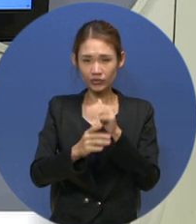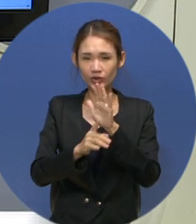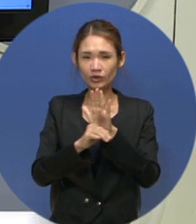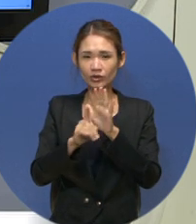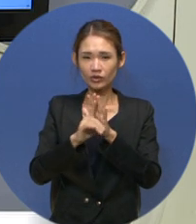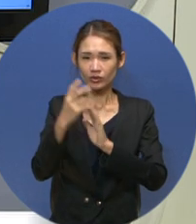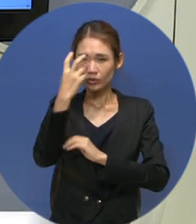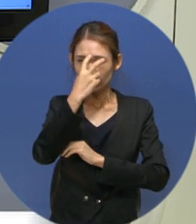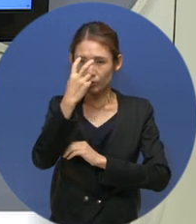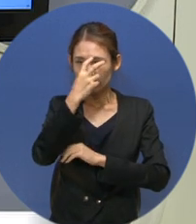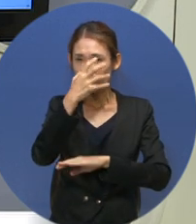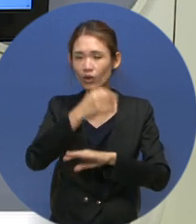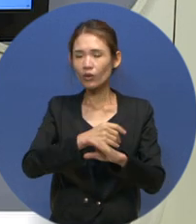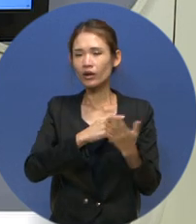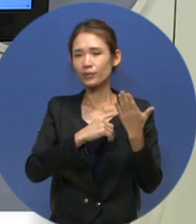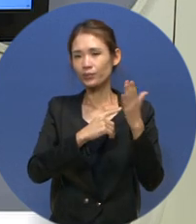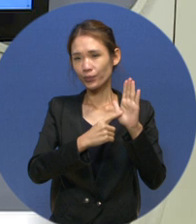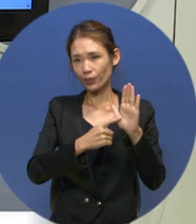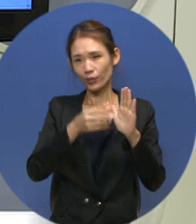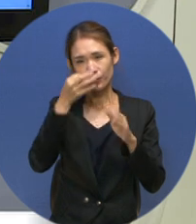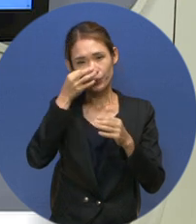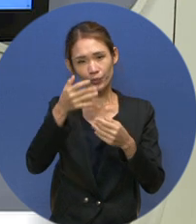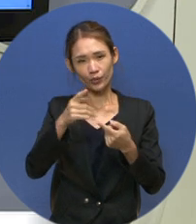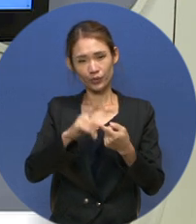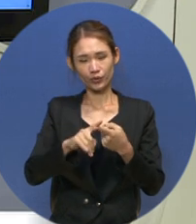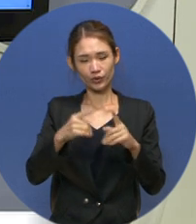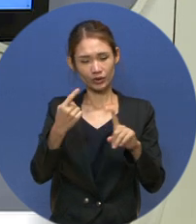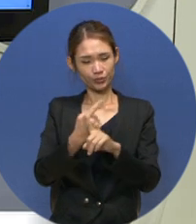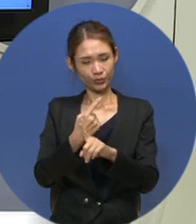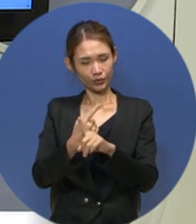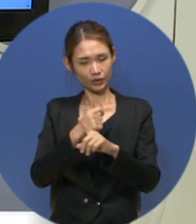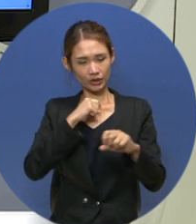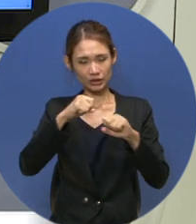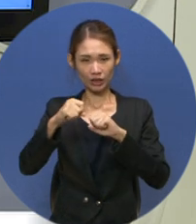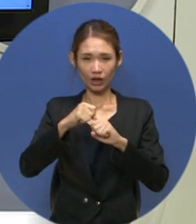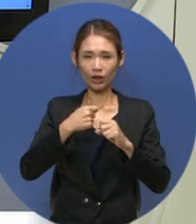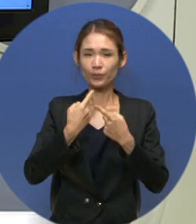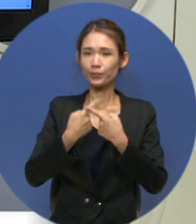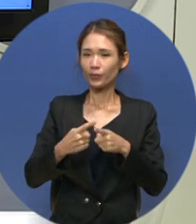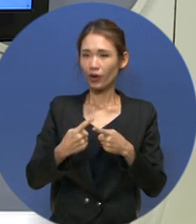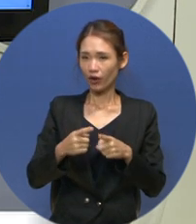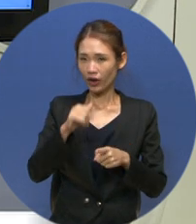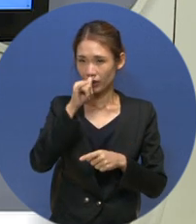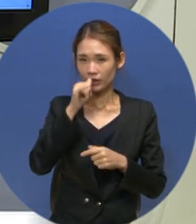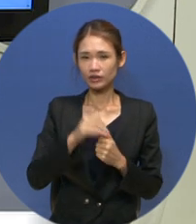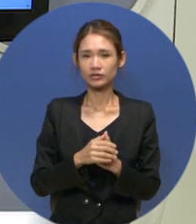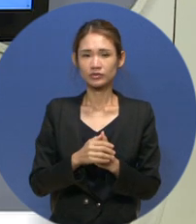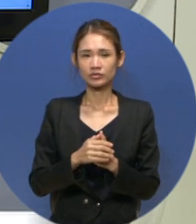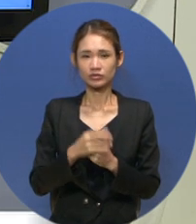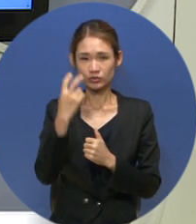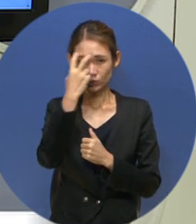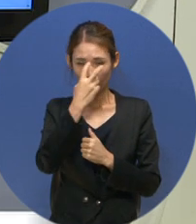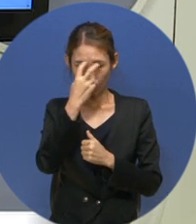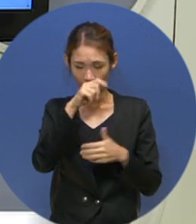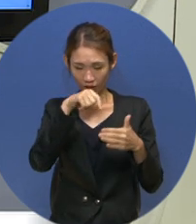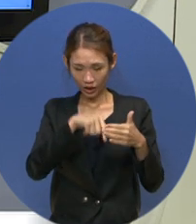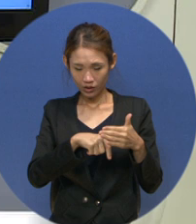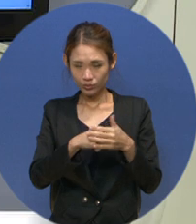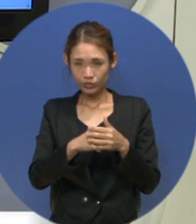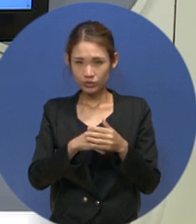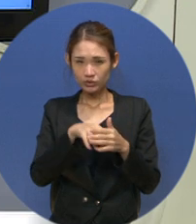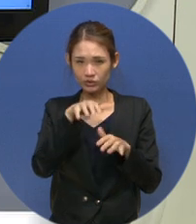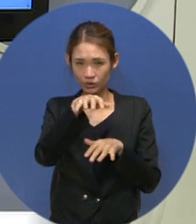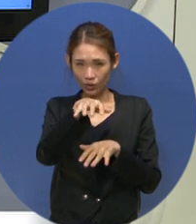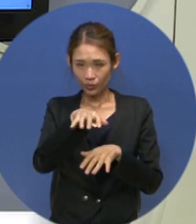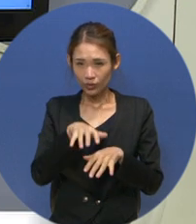모니터링 결과를 토대로 시정 조치 이행 유를 평가했습니다 조사는 내부 시설에 점자